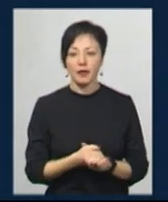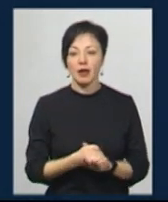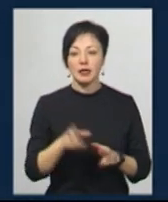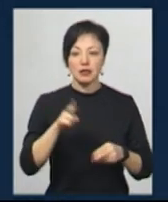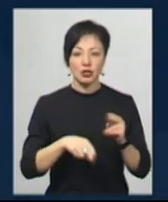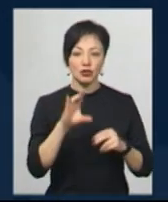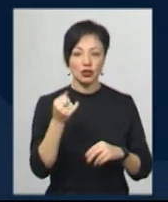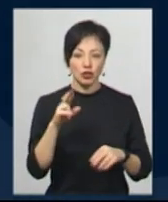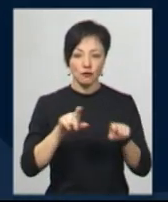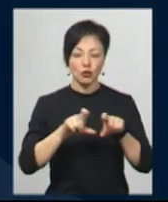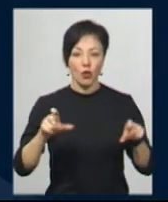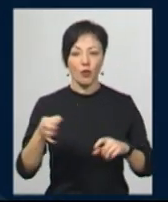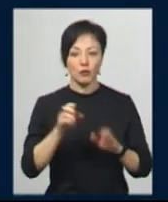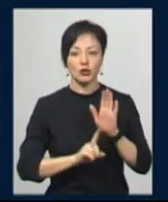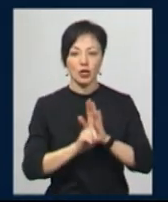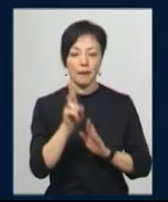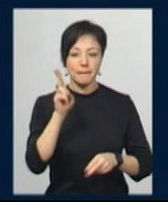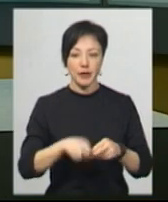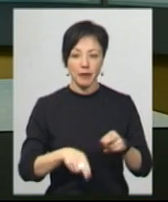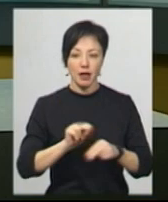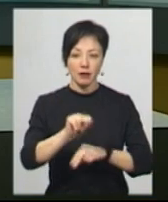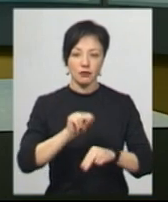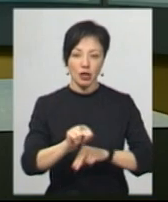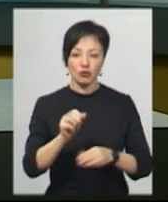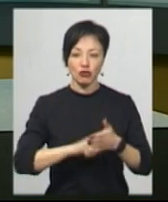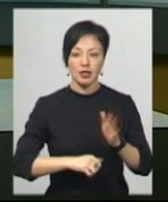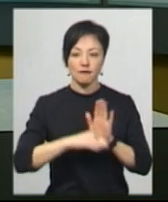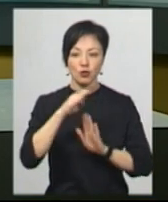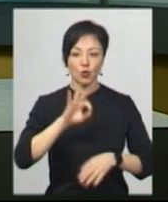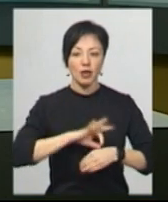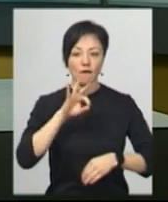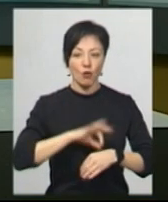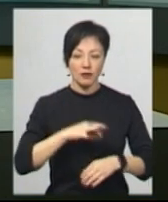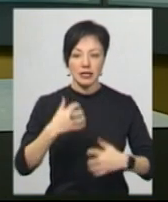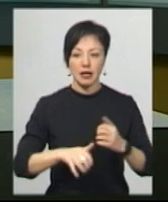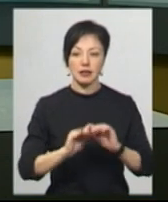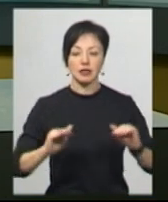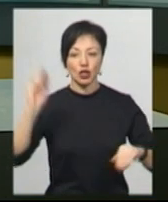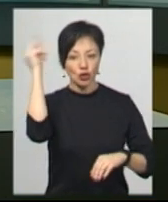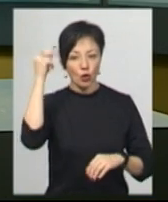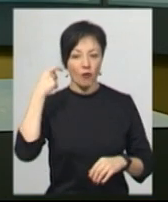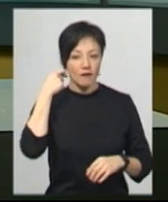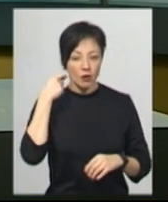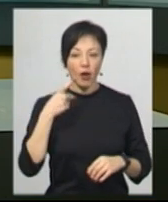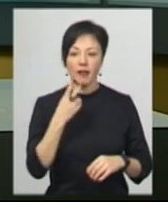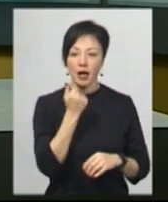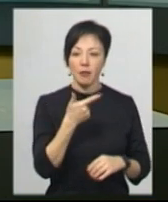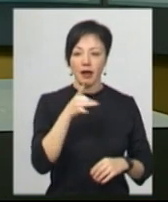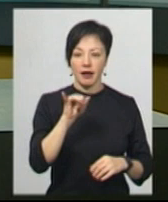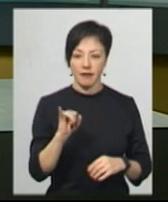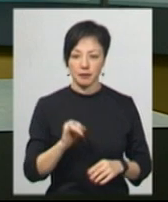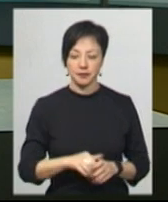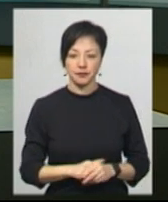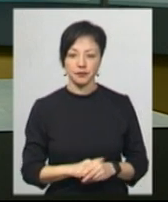кінця січня у школах краю почали припиняти освітній процес через високу захворюваність серед дітей шкільного віку на грип та гостру